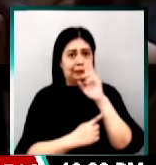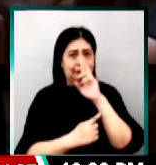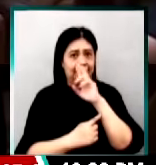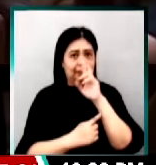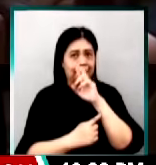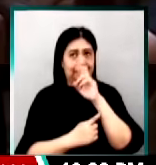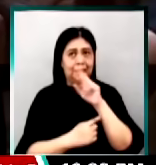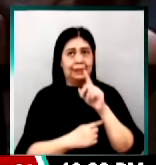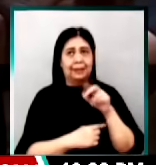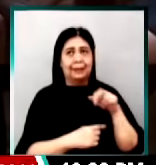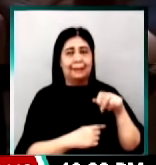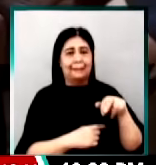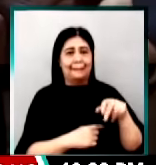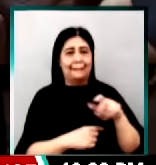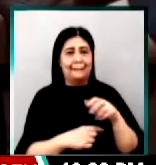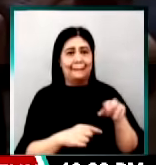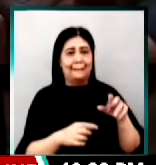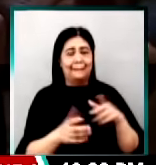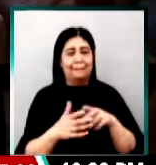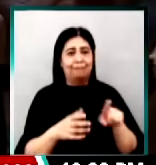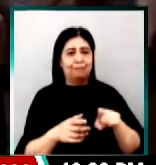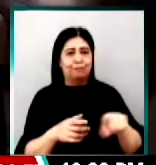sa gitna ng sesyon.